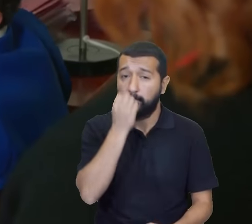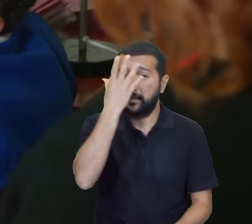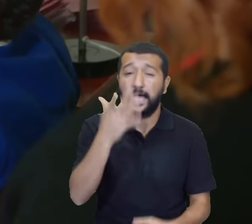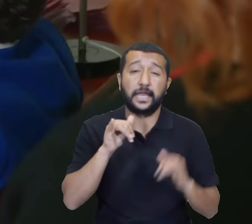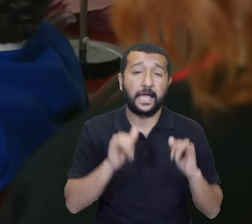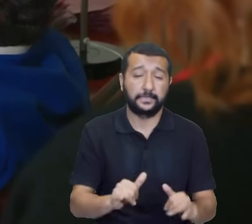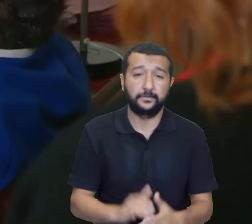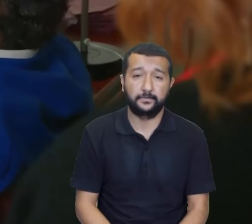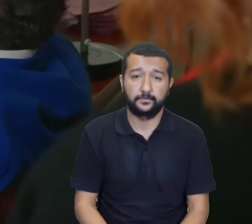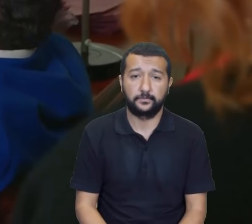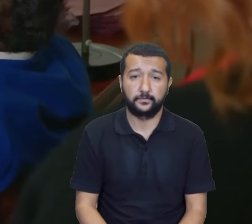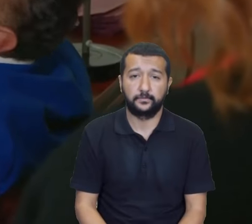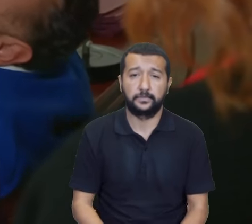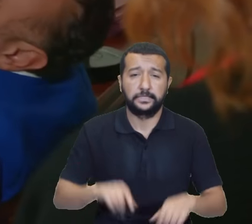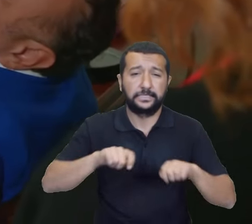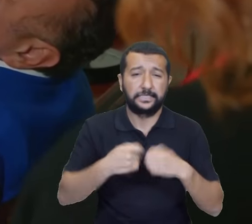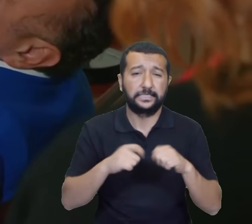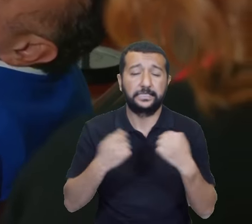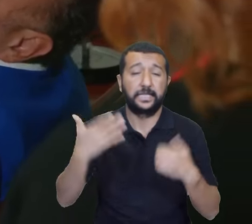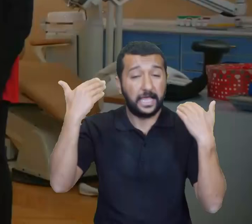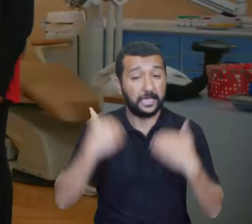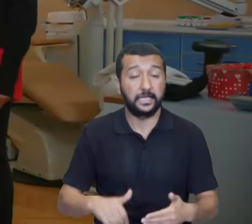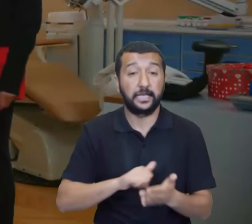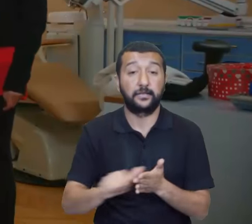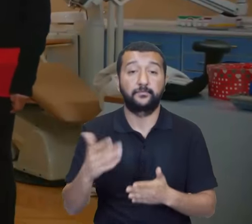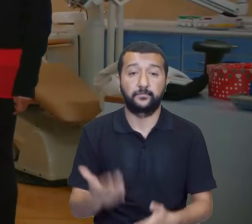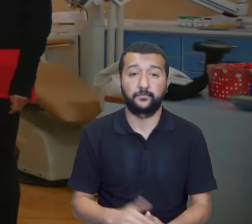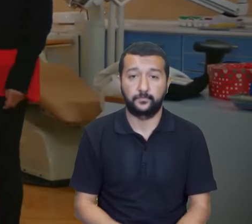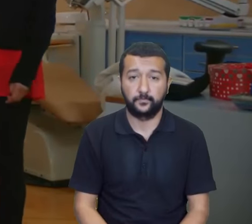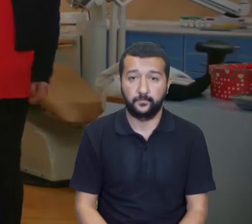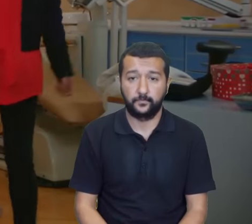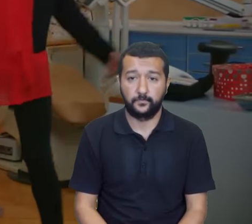yaprağı gibi çatırdıyor her tarafım ya.